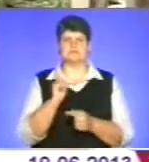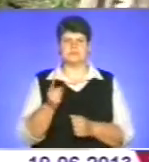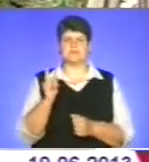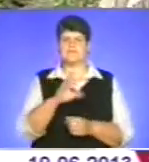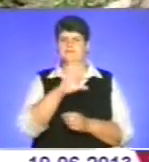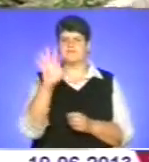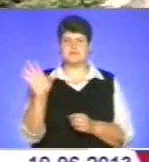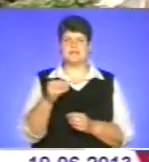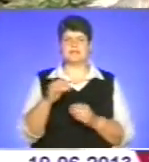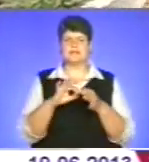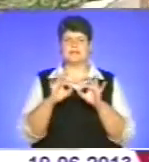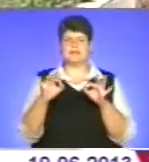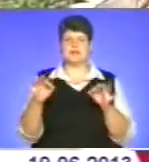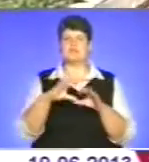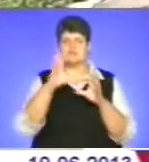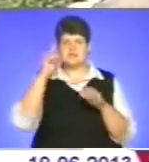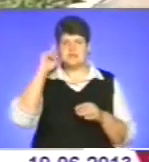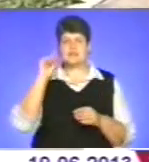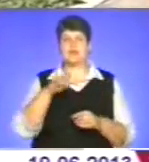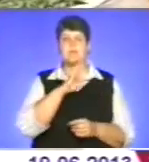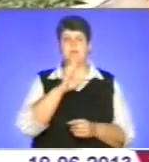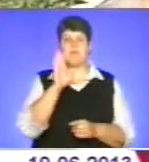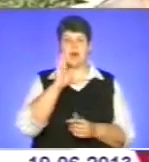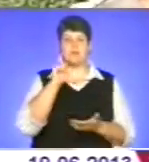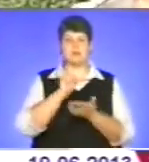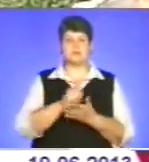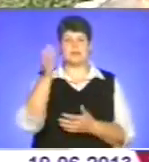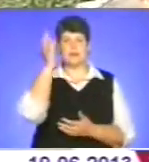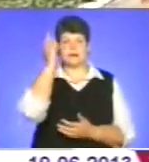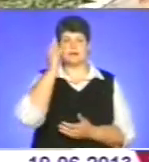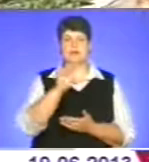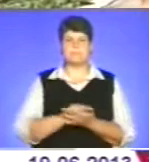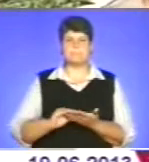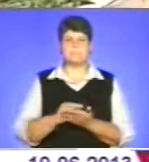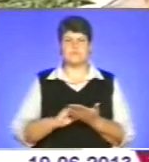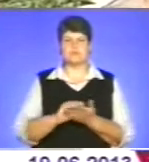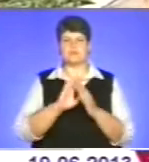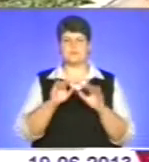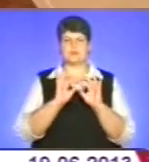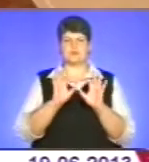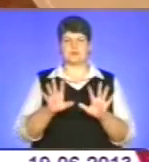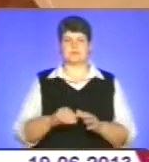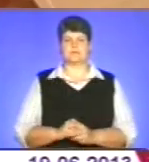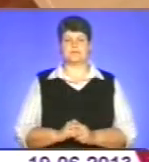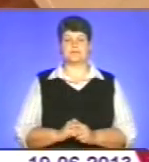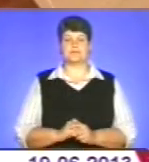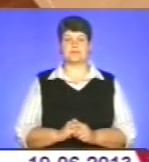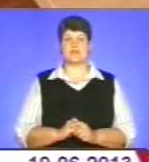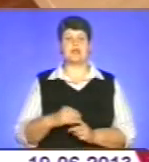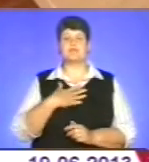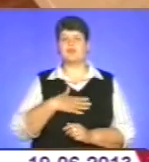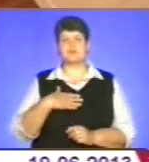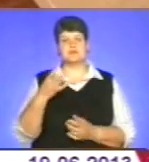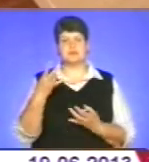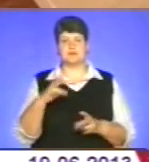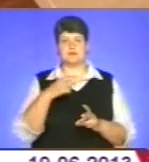хоча він все те знає, але я, як мама, мусила йому нагадати, повторити і все-все розказати. Та Хвилюватися не варто,